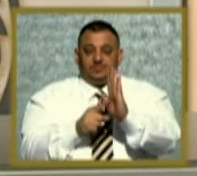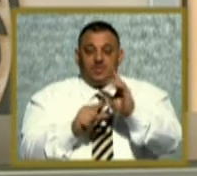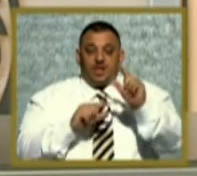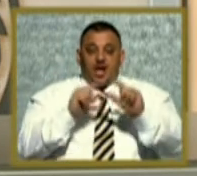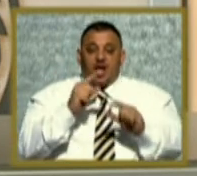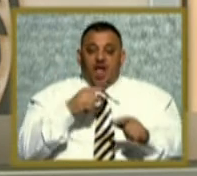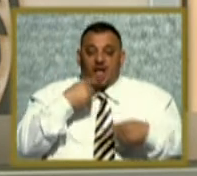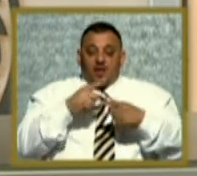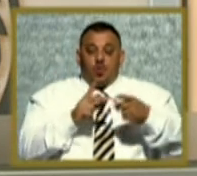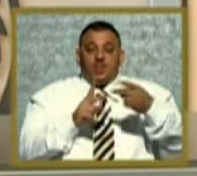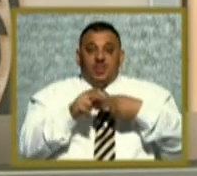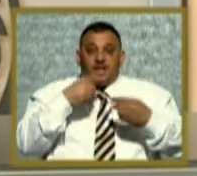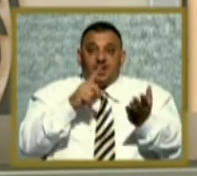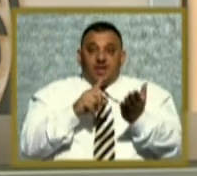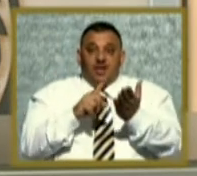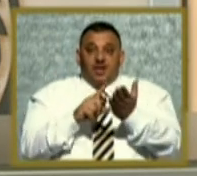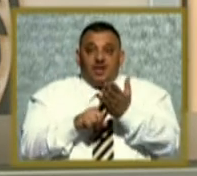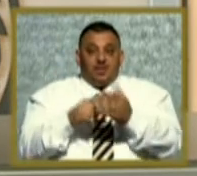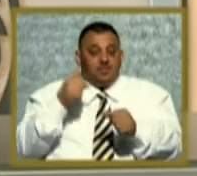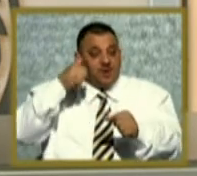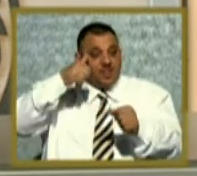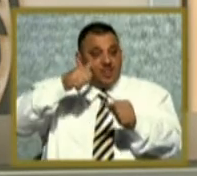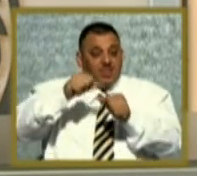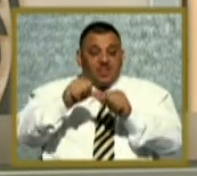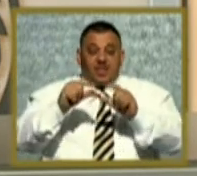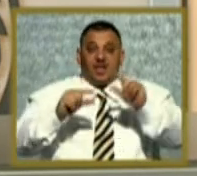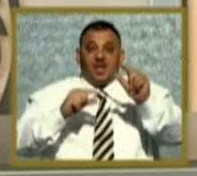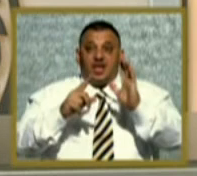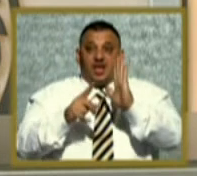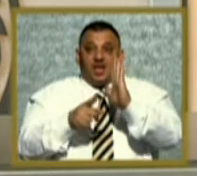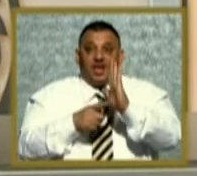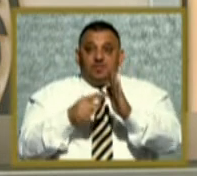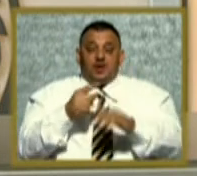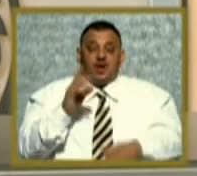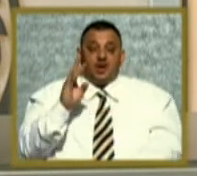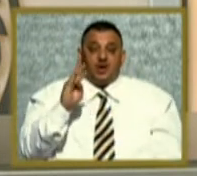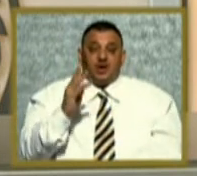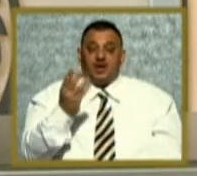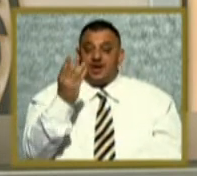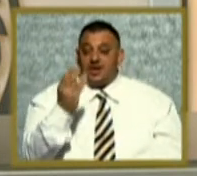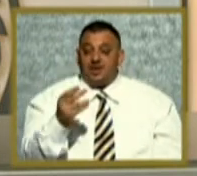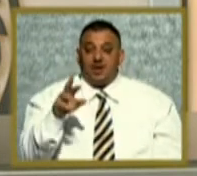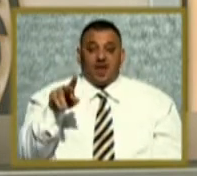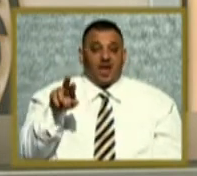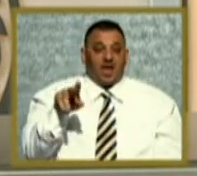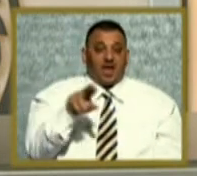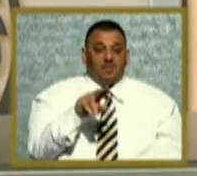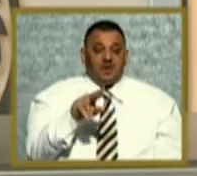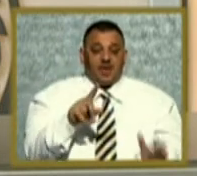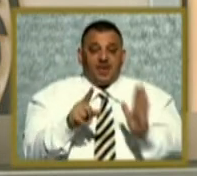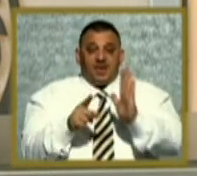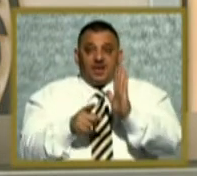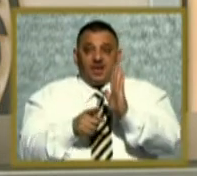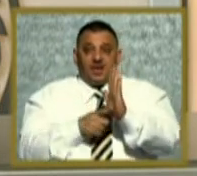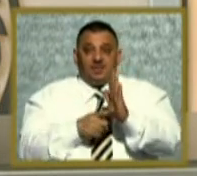وعلا ثم قاطعه أحد، ناداه مثلا والده، ولده، أمه، مثلا زوجته، أو زوجة نادت زوجها مثلا